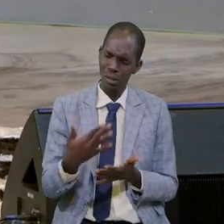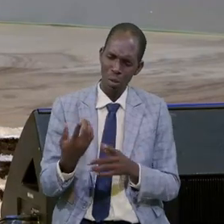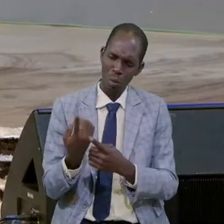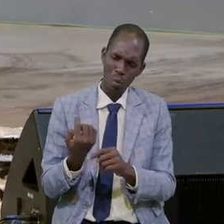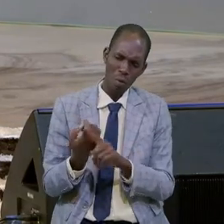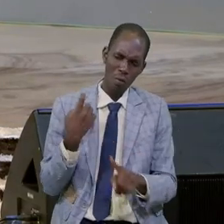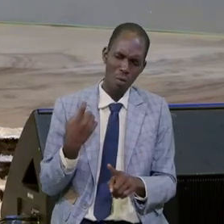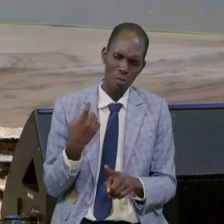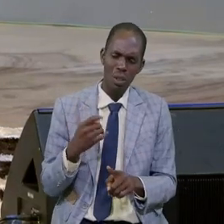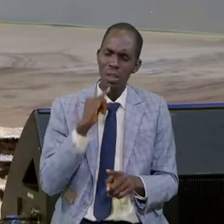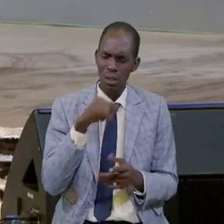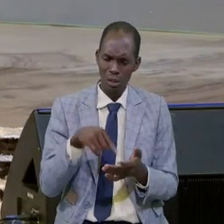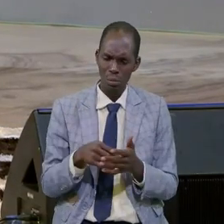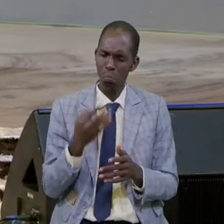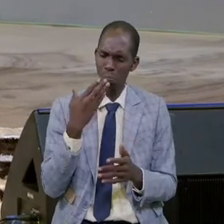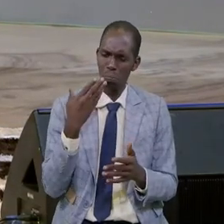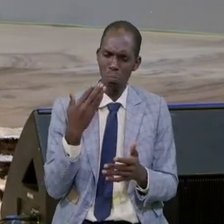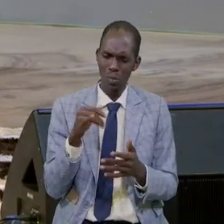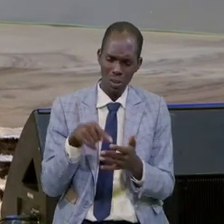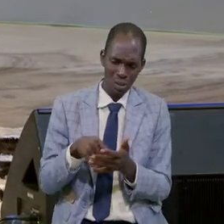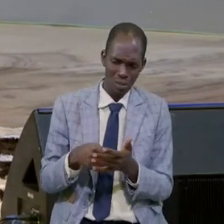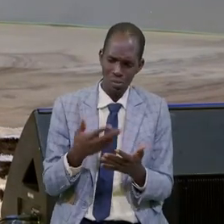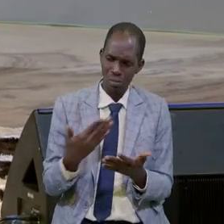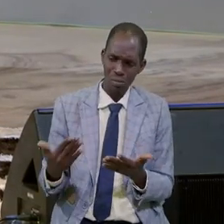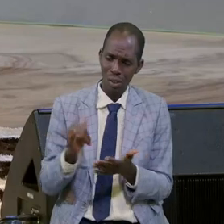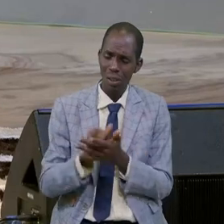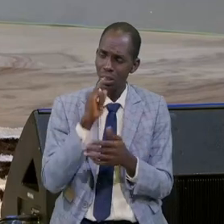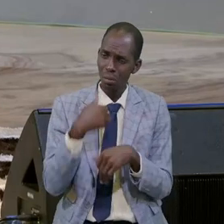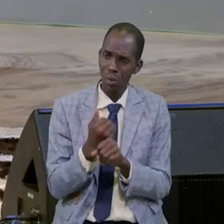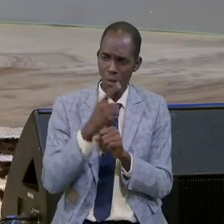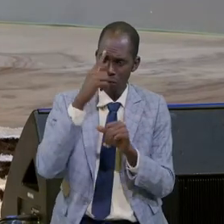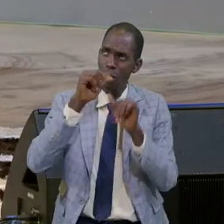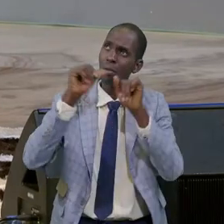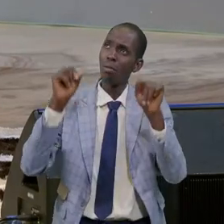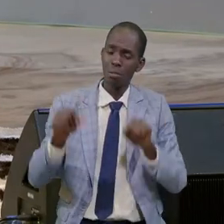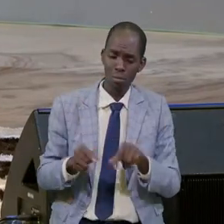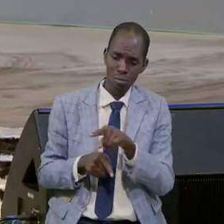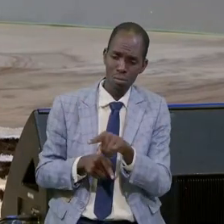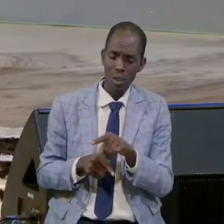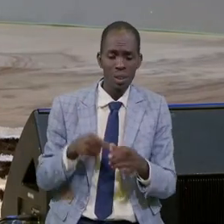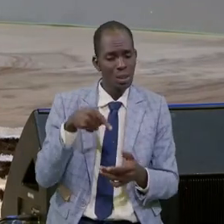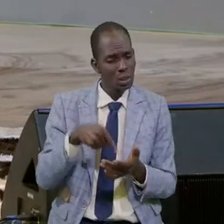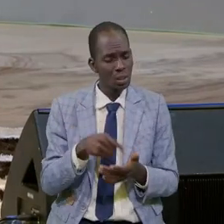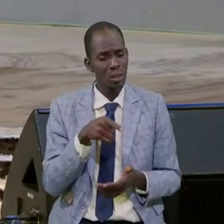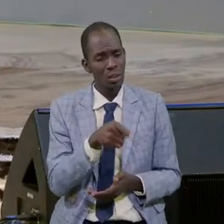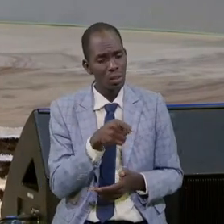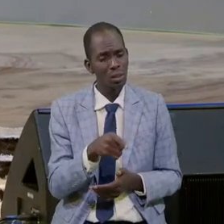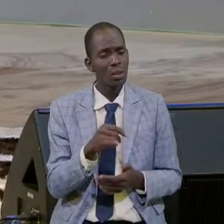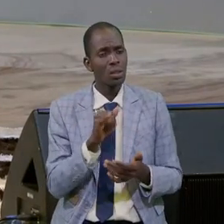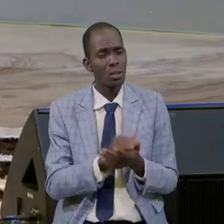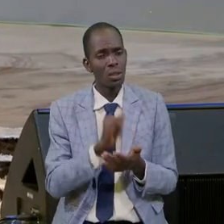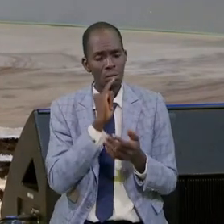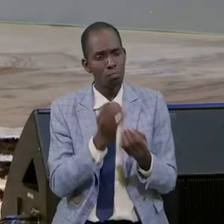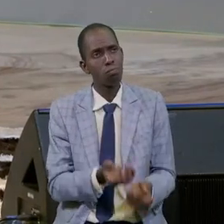Est-ce que ceci s'est sacrifié aux idoles? Est-ce que ceci-là est déjà confié,